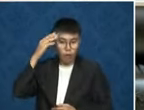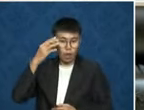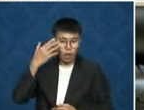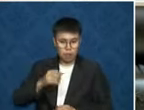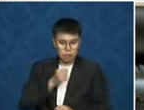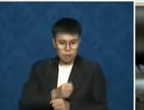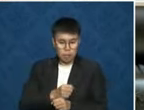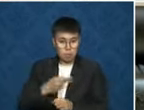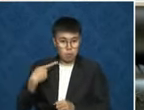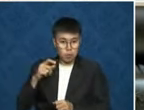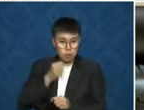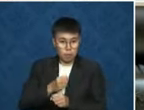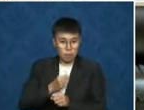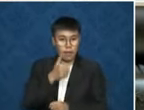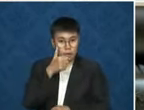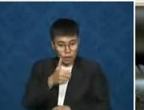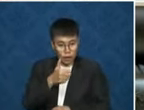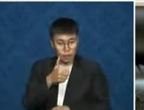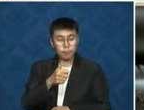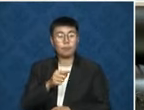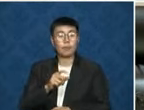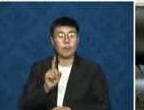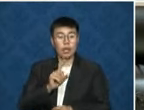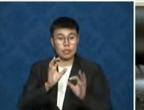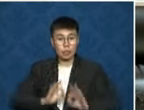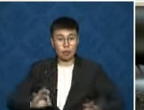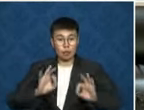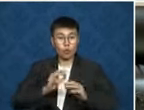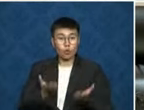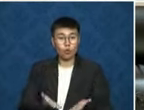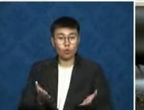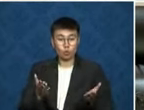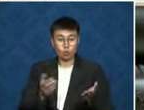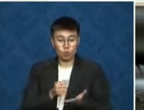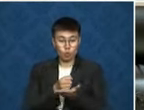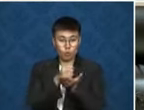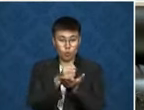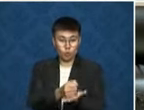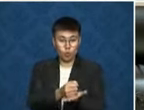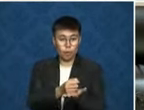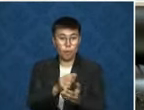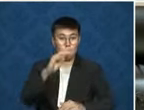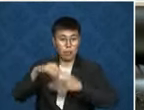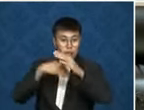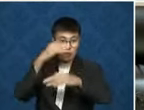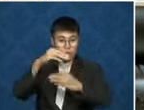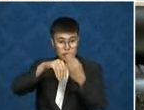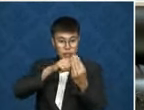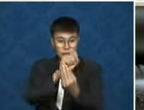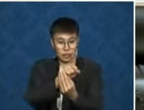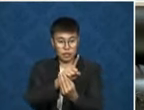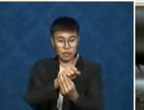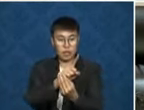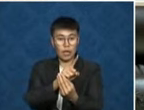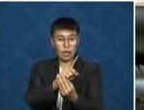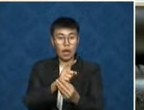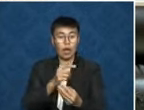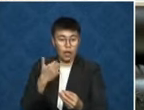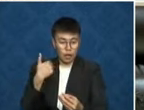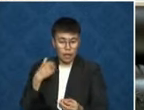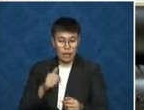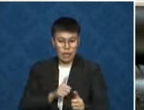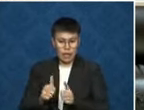โลยีปัญญาประดิษฐ์จะเป็นส่วนสำคัญในการช่วยยกระดับความสามารถในการพัฒนาเศรษฐกิจและการแข่งขันของประเท